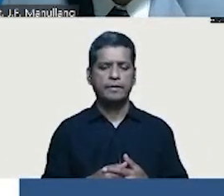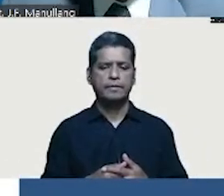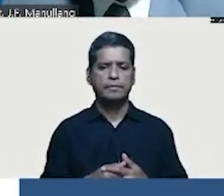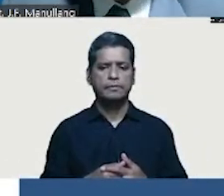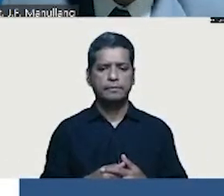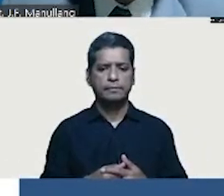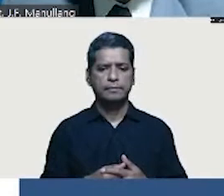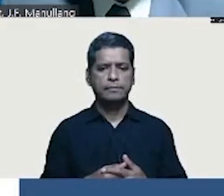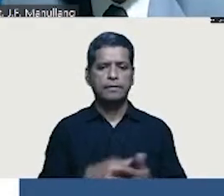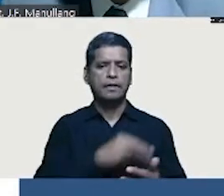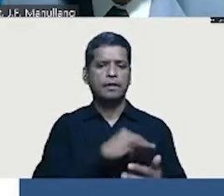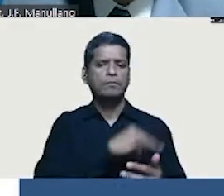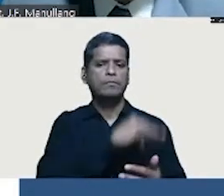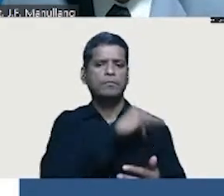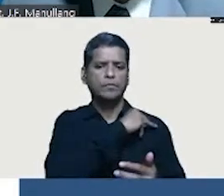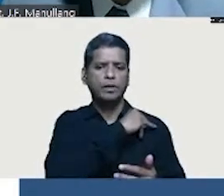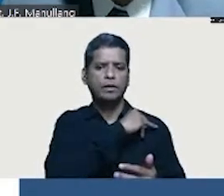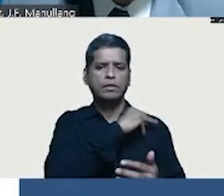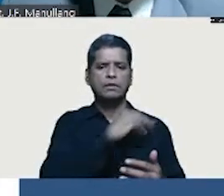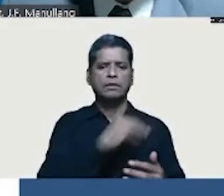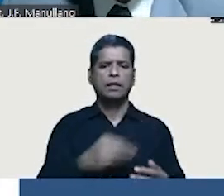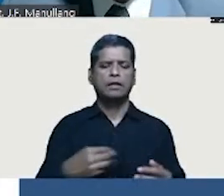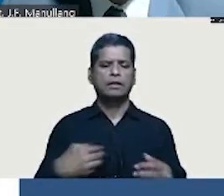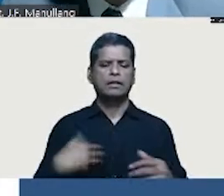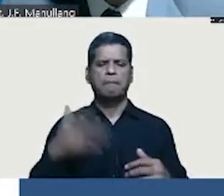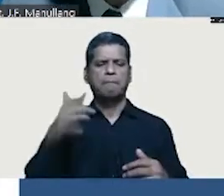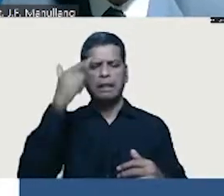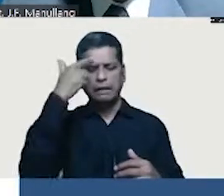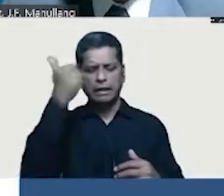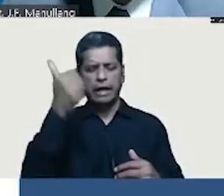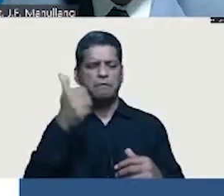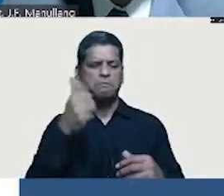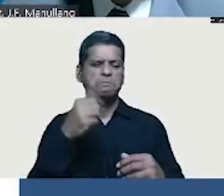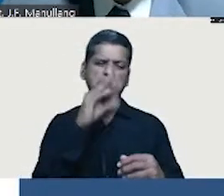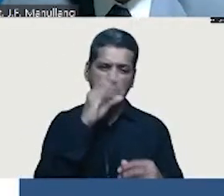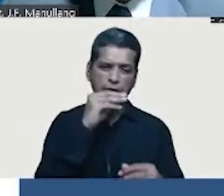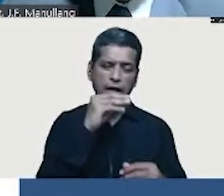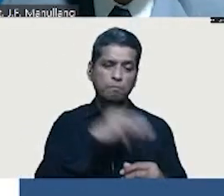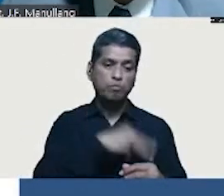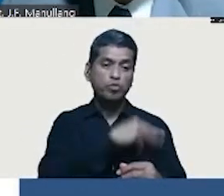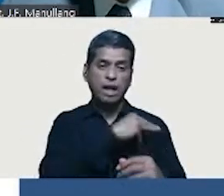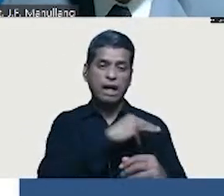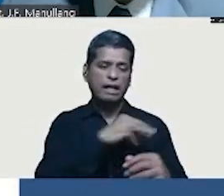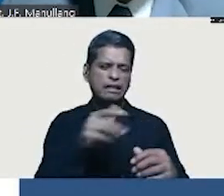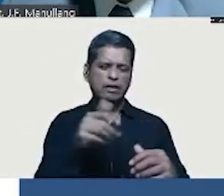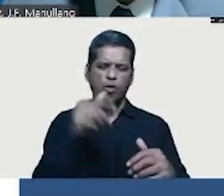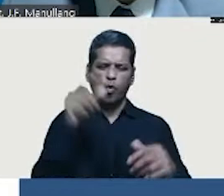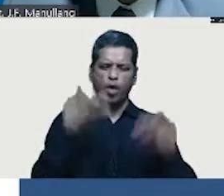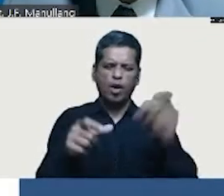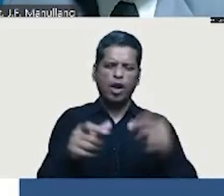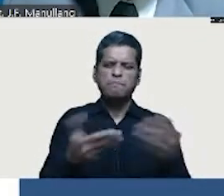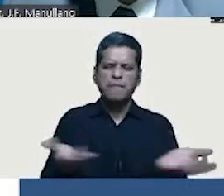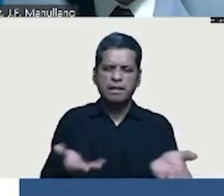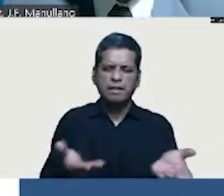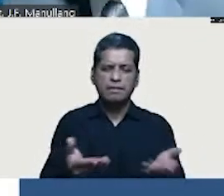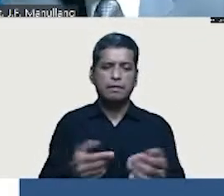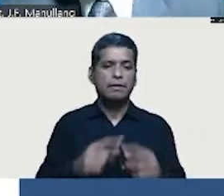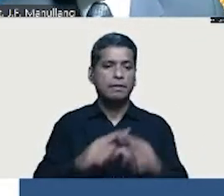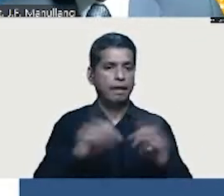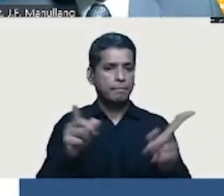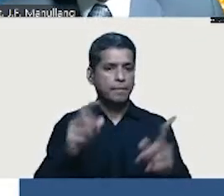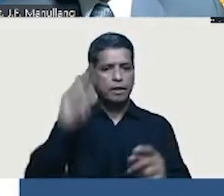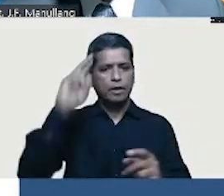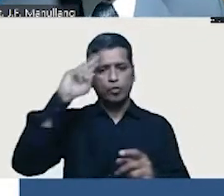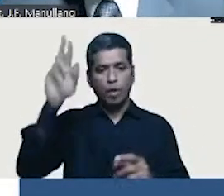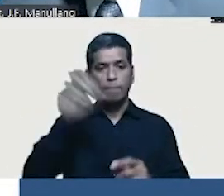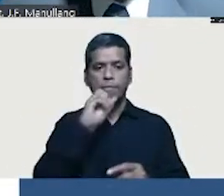Musa ada yang mengaku tidak pintar bicara Tuhan memberikan jaminan apa jaminannya aku akan menyertai lidah uang luar